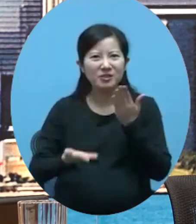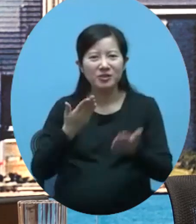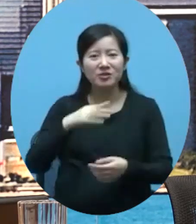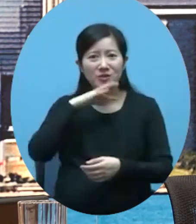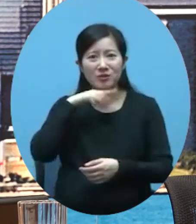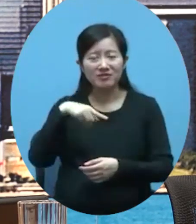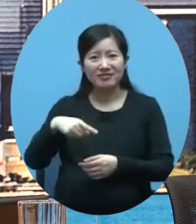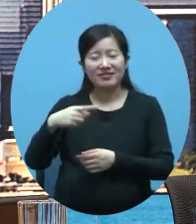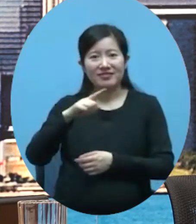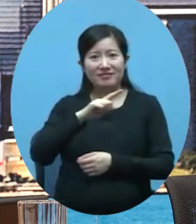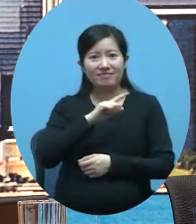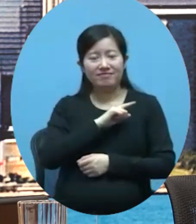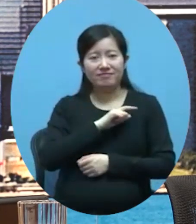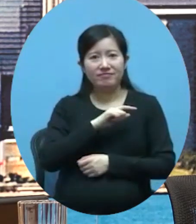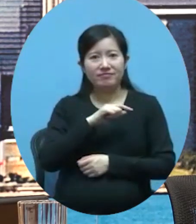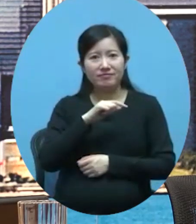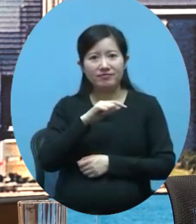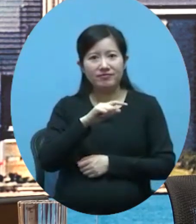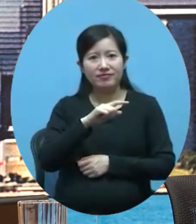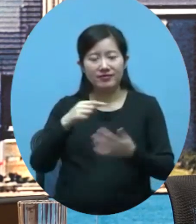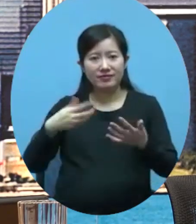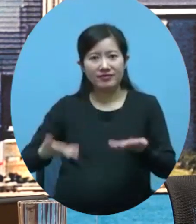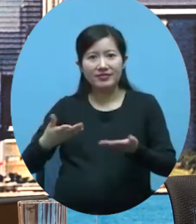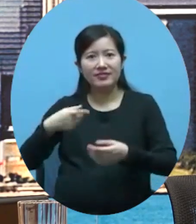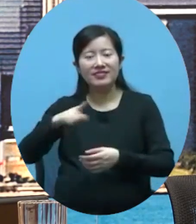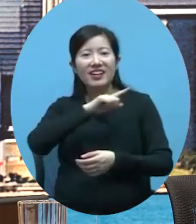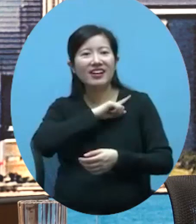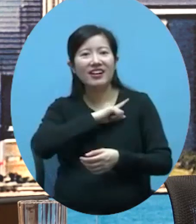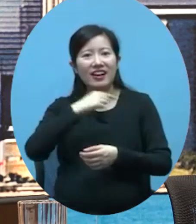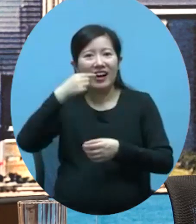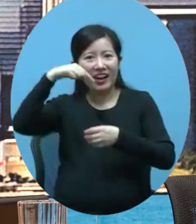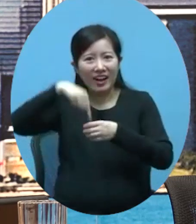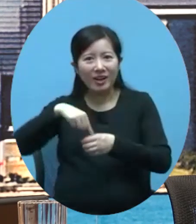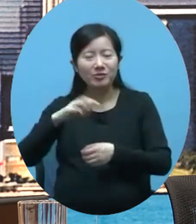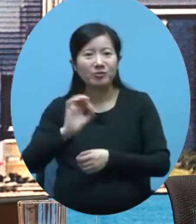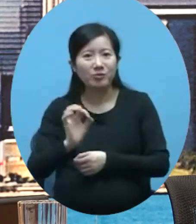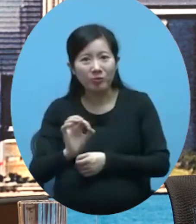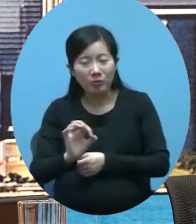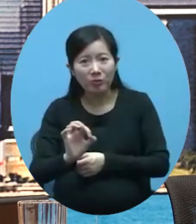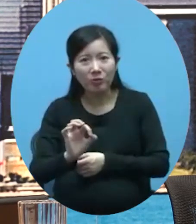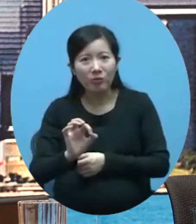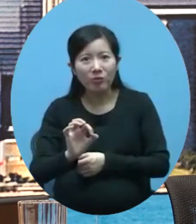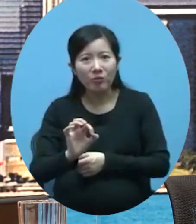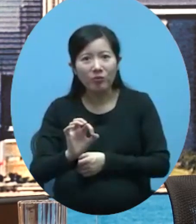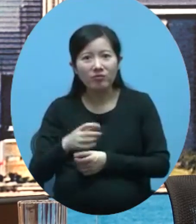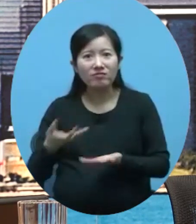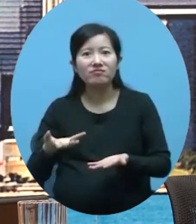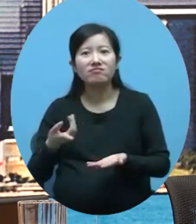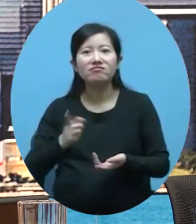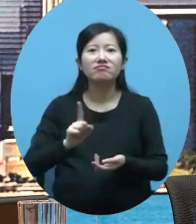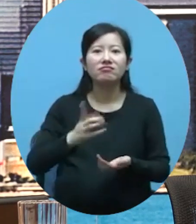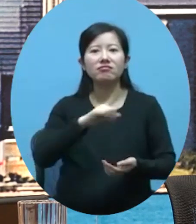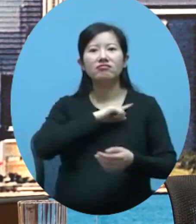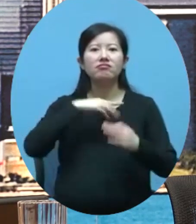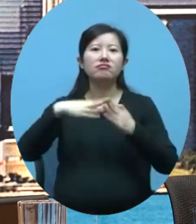如果他們沒有這些或者優化的進一步的化驗室的監察他們會怎樣呢就在